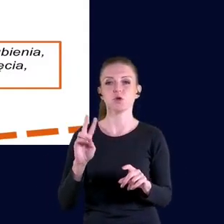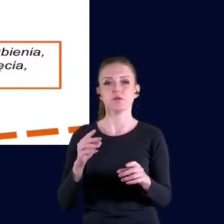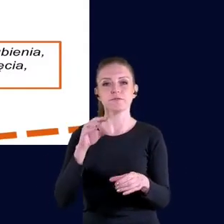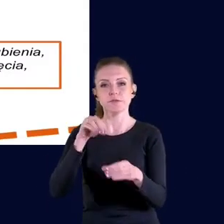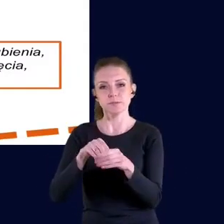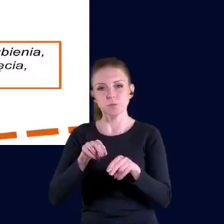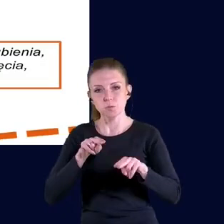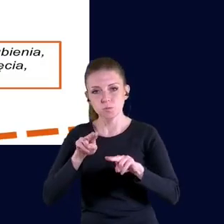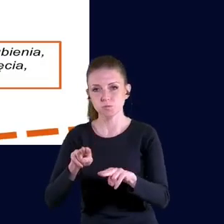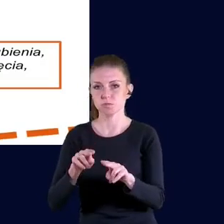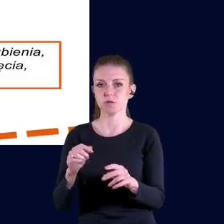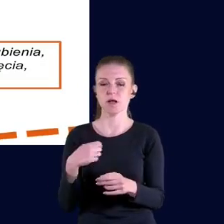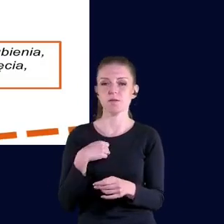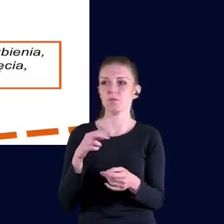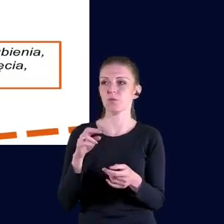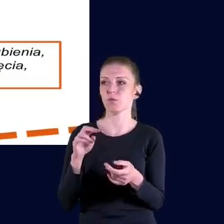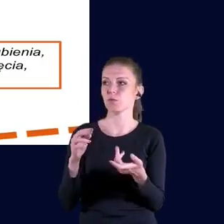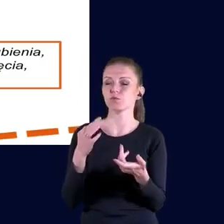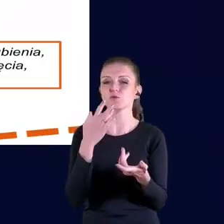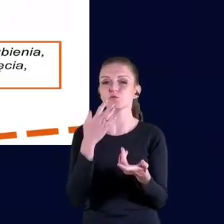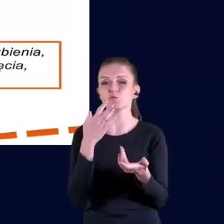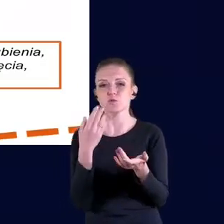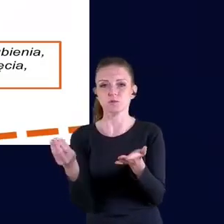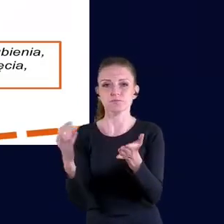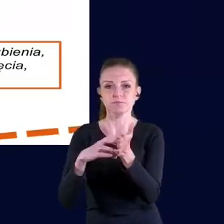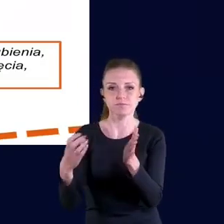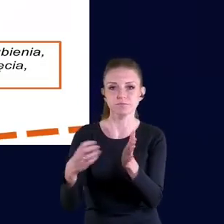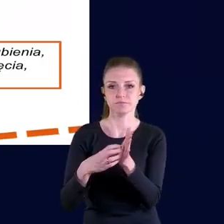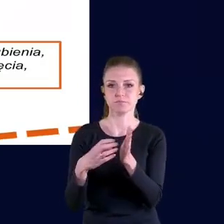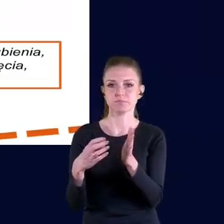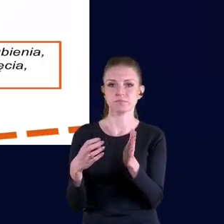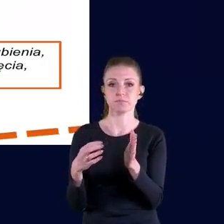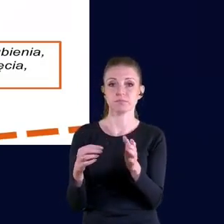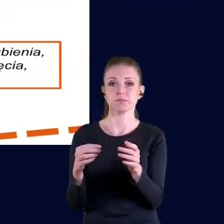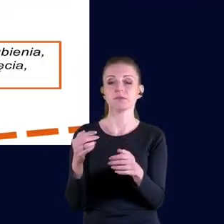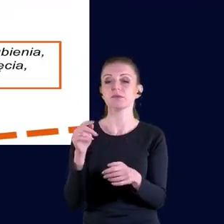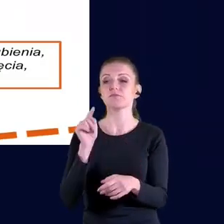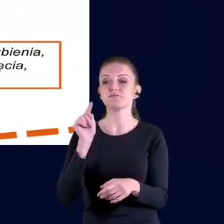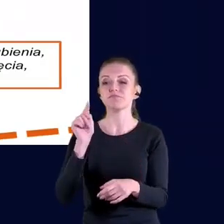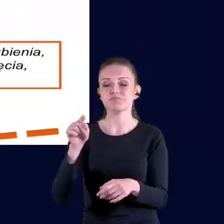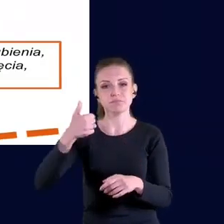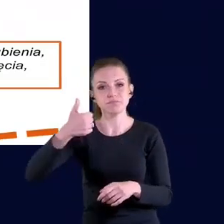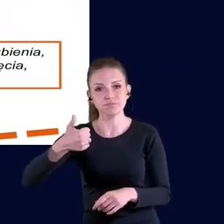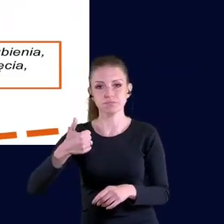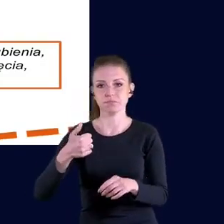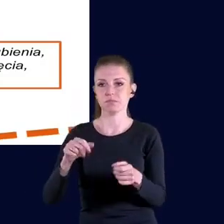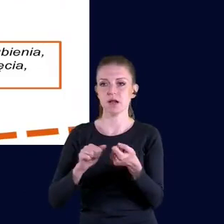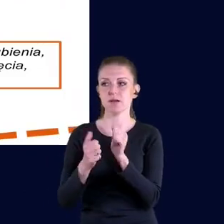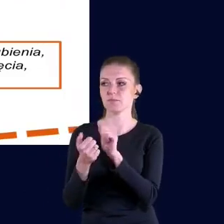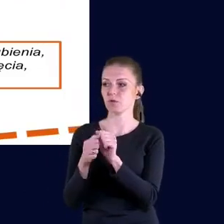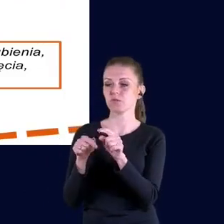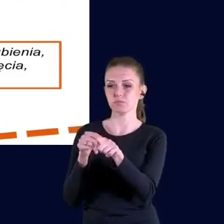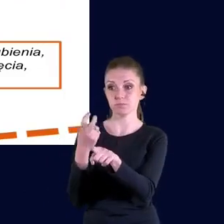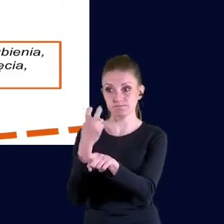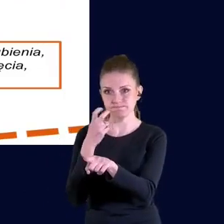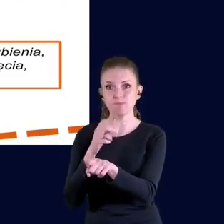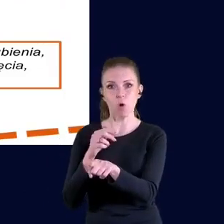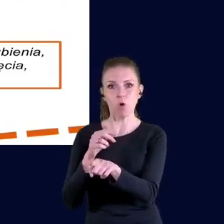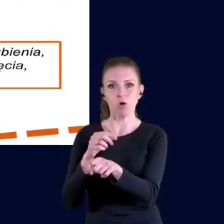czyli interakcji z naszym klientem są polubieniach mity Czy widzieliście dalej